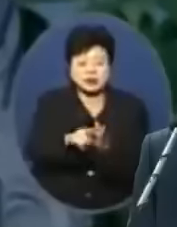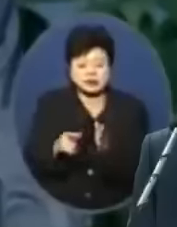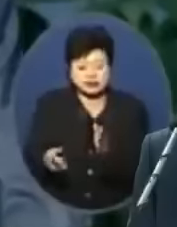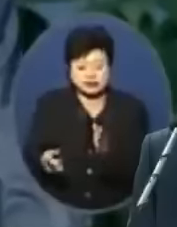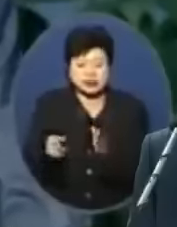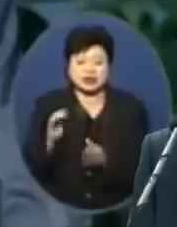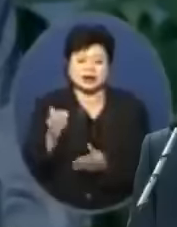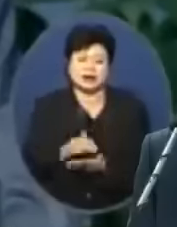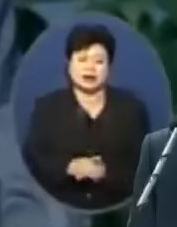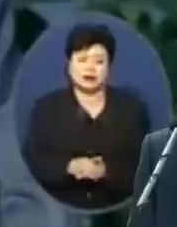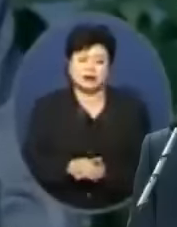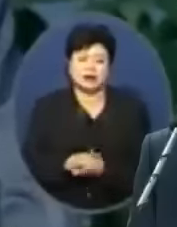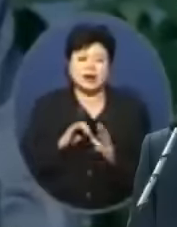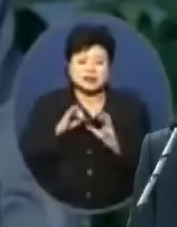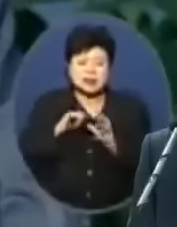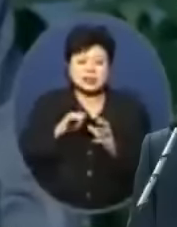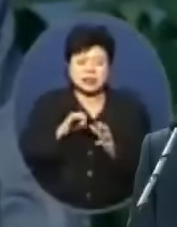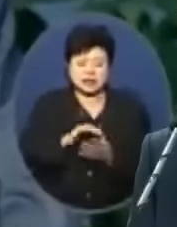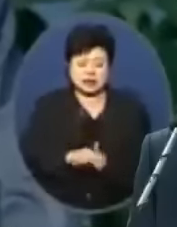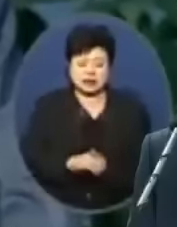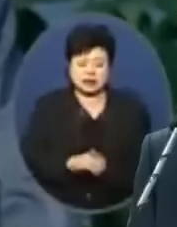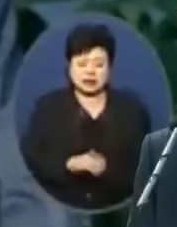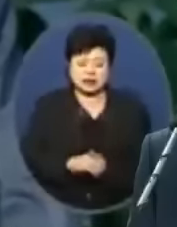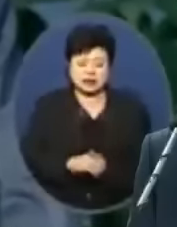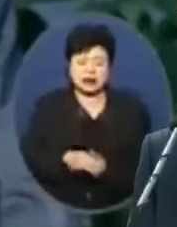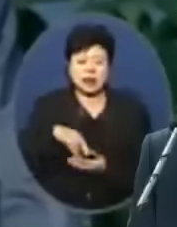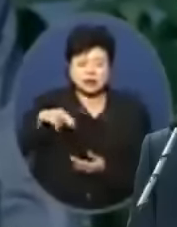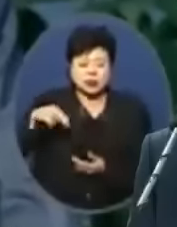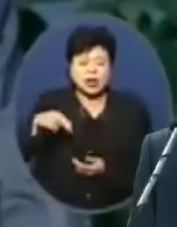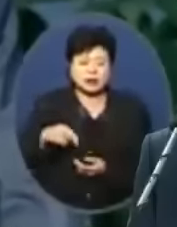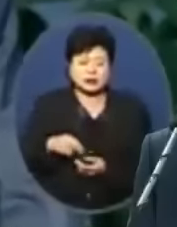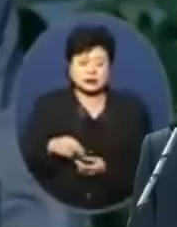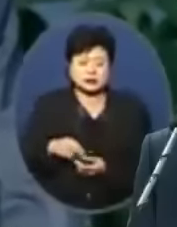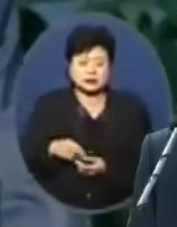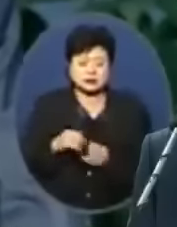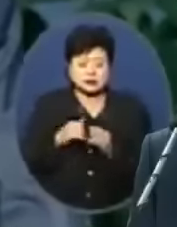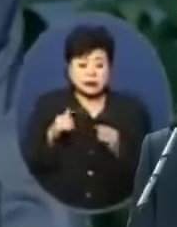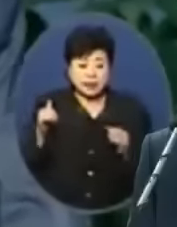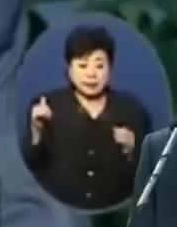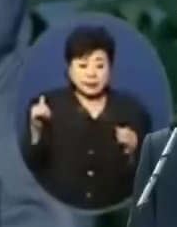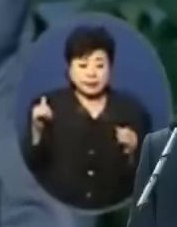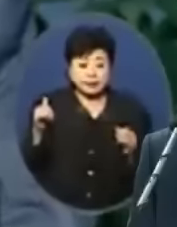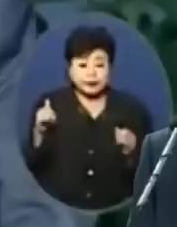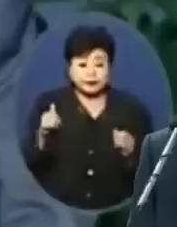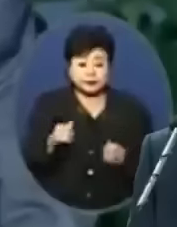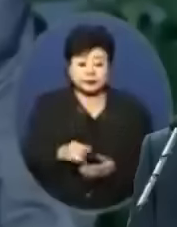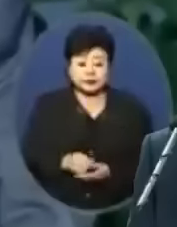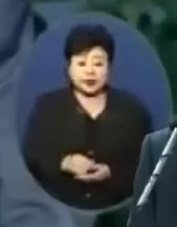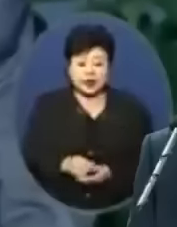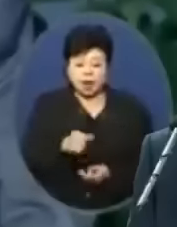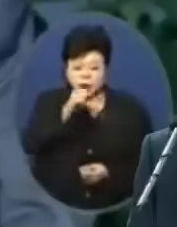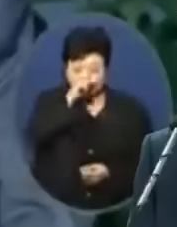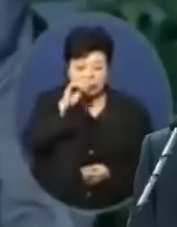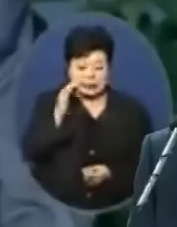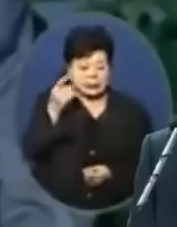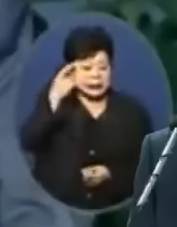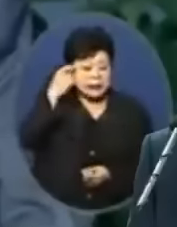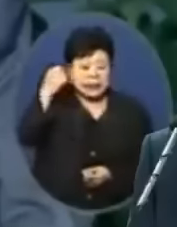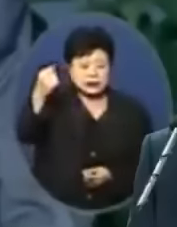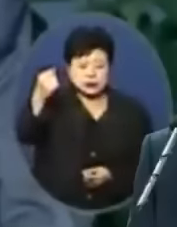약해지고 세상으로 도로 돌아갈 상황 속에 있는 것을 보고 옳지구나 됐다고